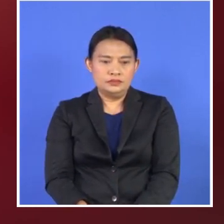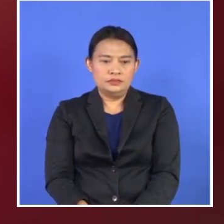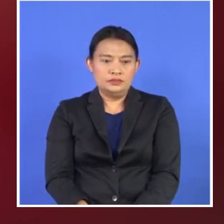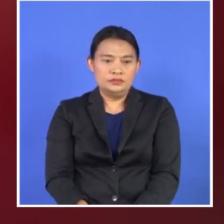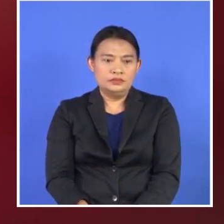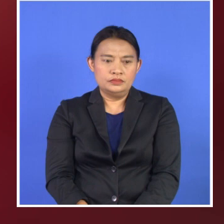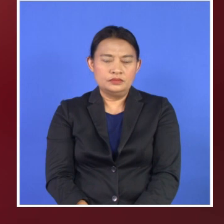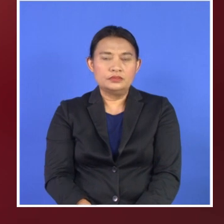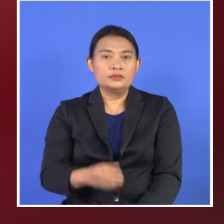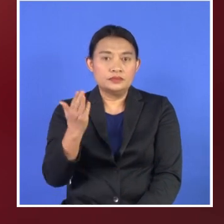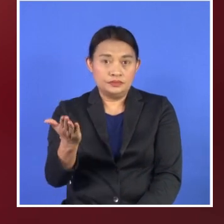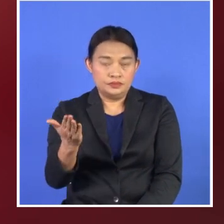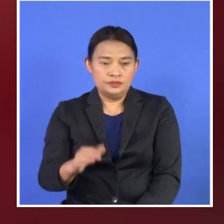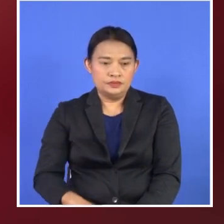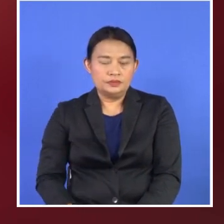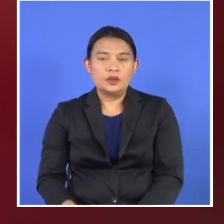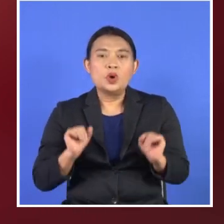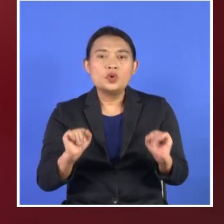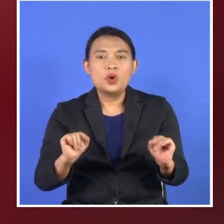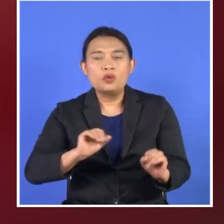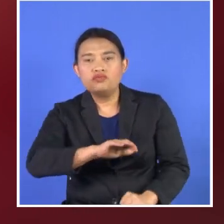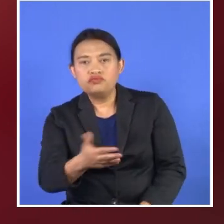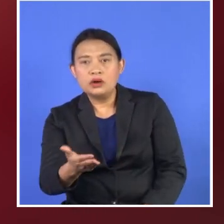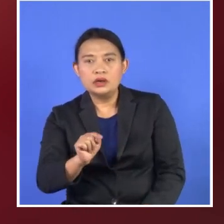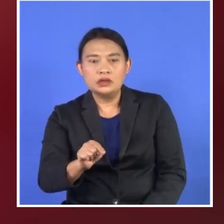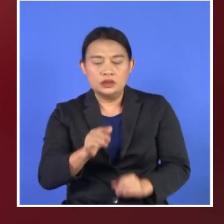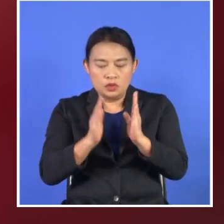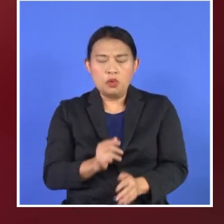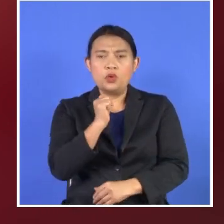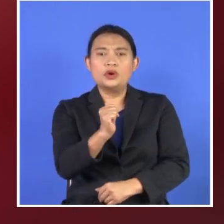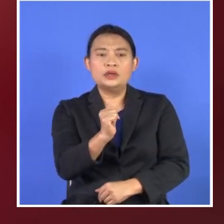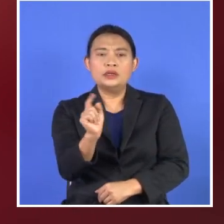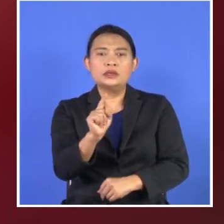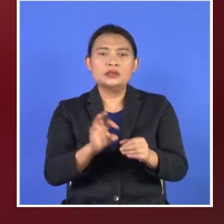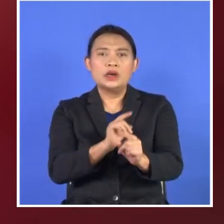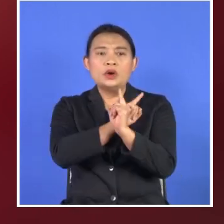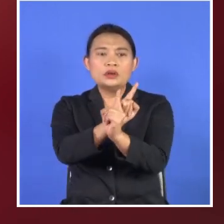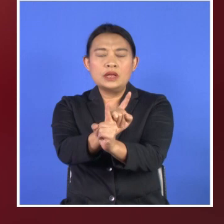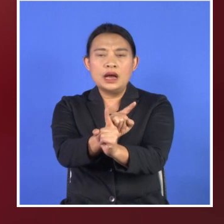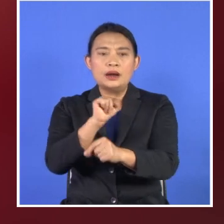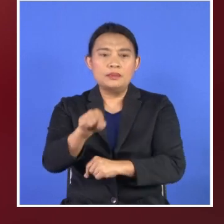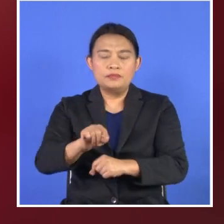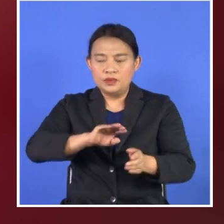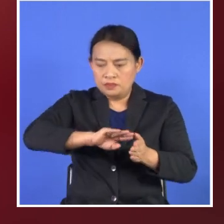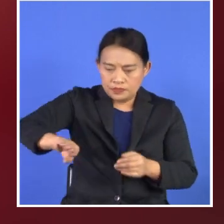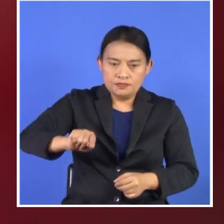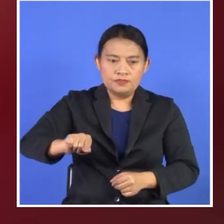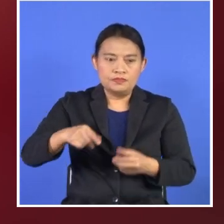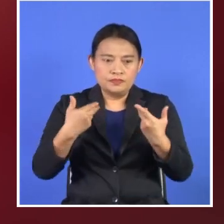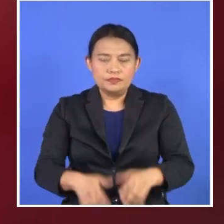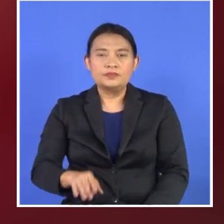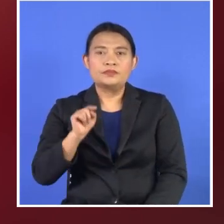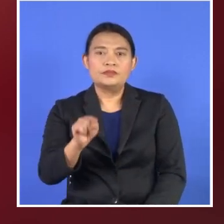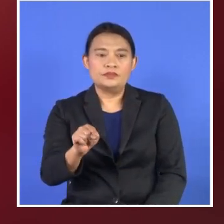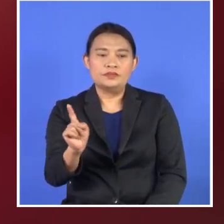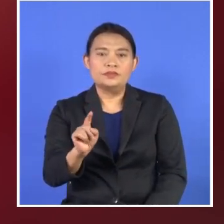นี่ค่ะคุณผู้ชมคะและในที่สุดรถล้มด้วยเพราะว่าพลเมืองดีเนี่ยเขาขี่รถตามนะคะแล้วก็ถีบเข้าไปค่ะเหตุการณ์นี้เนี่ยเป็นไร